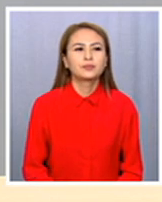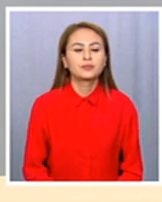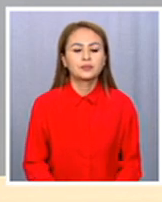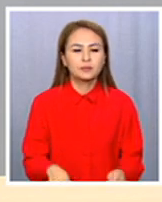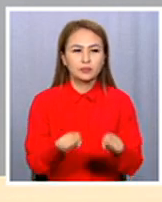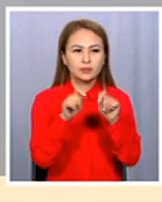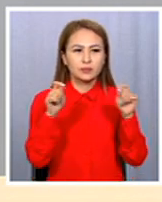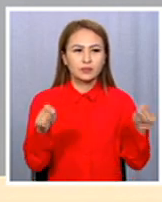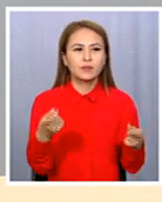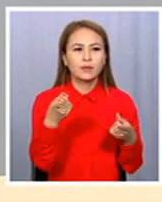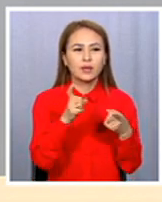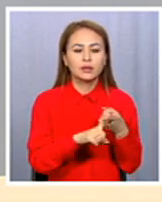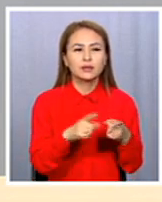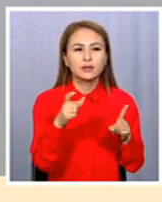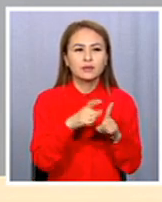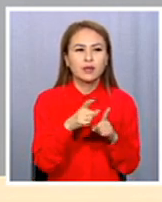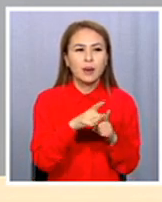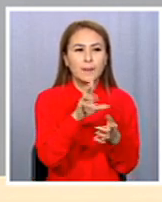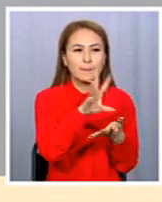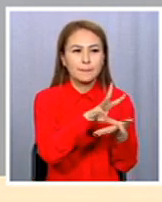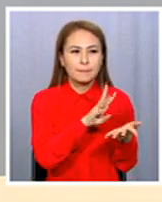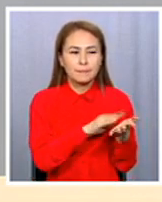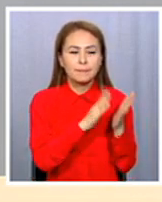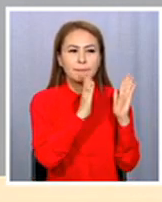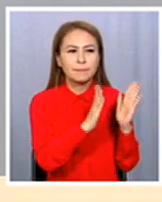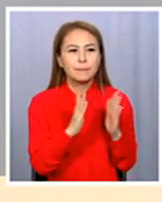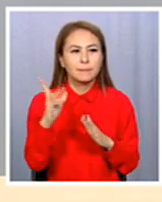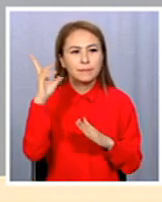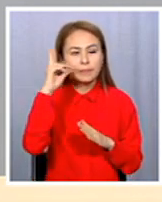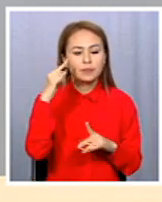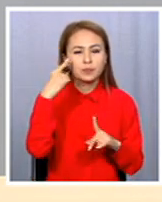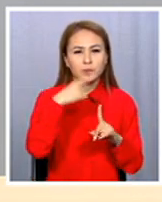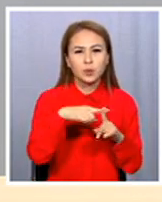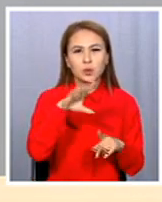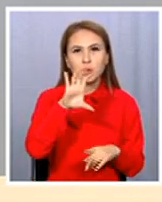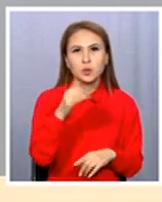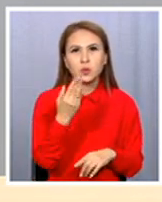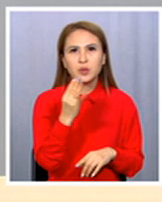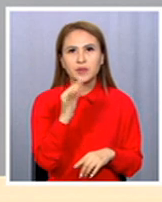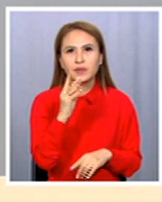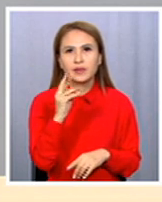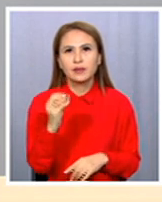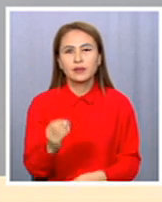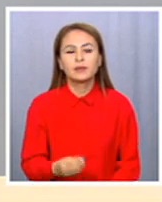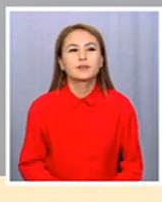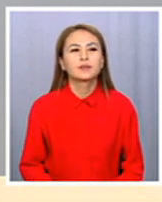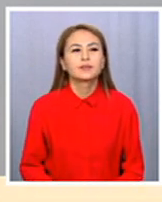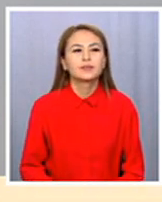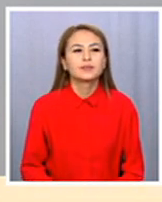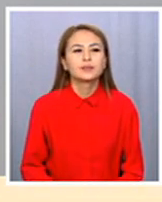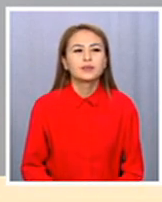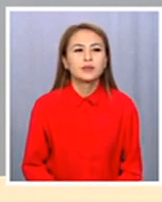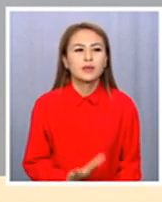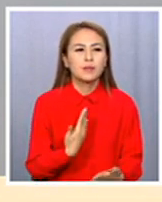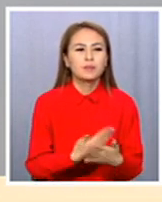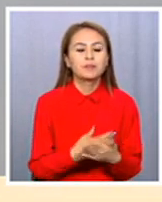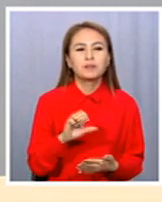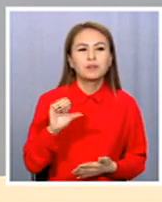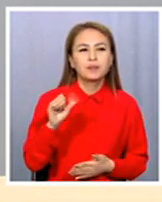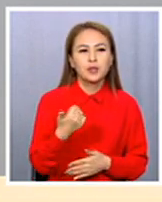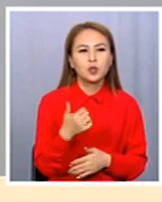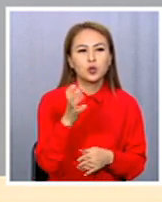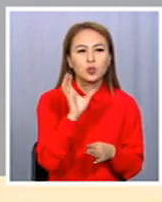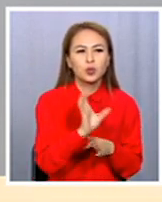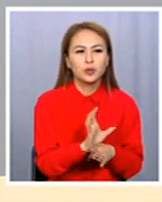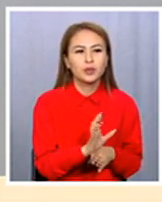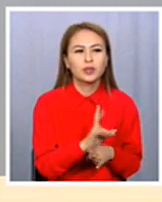Составьте словосочетание по образцу порядковое числительное плюс существительное. Например, первый